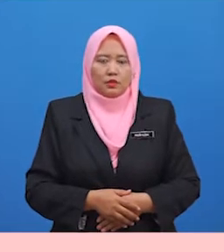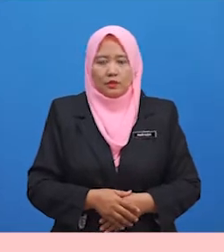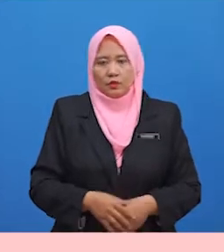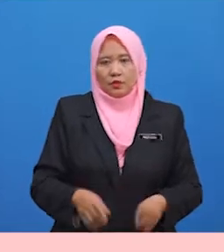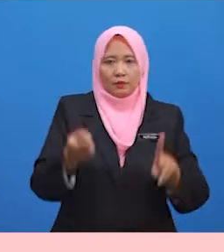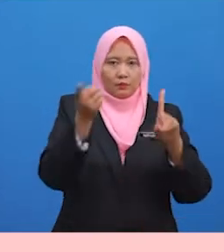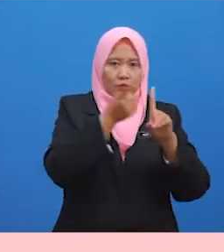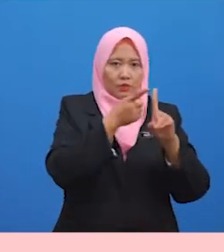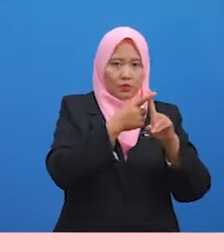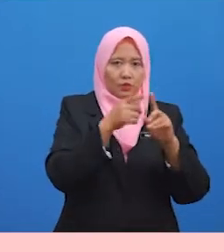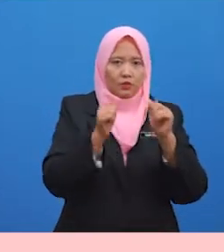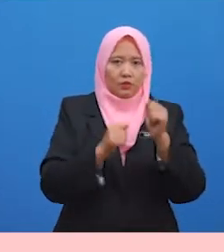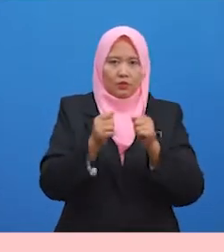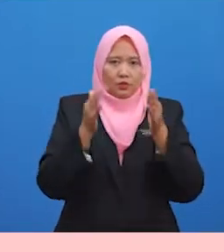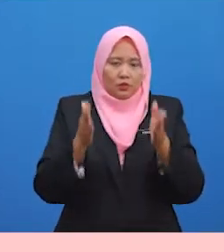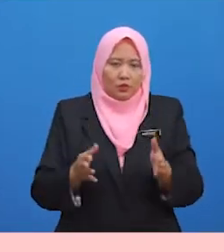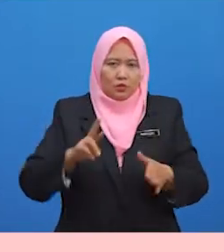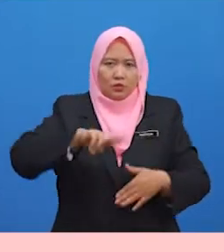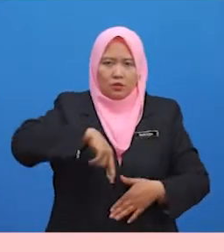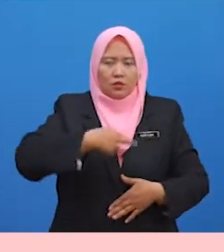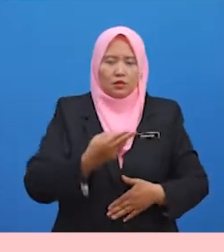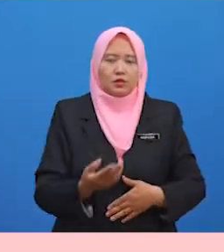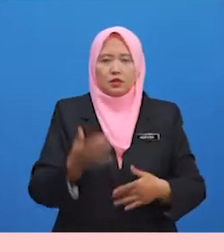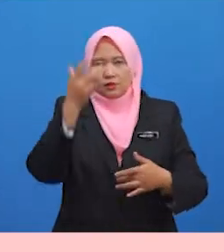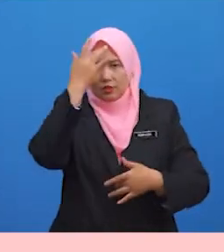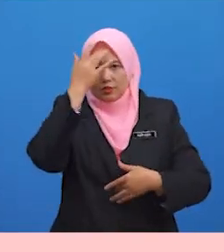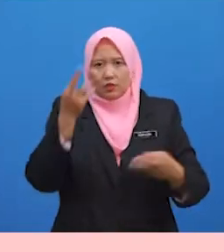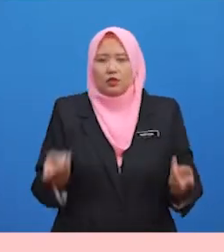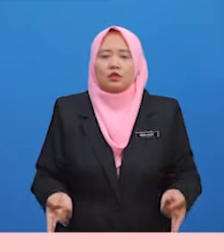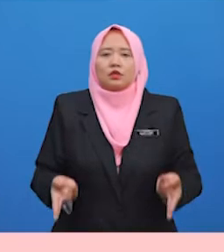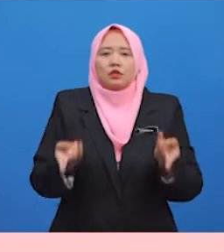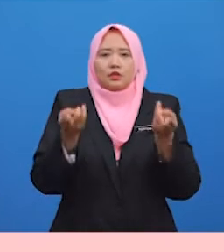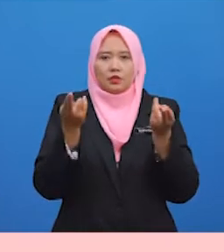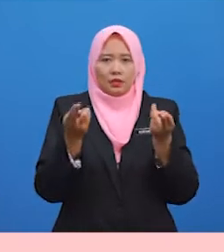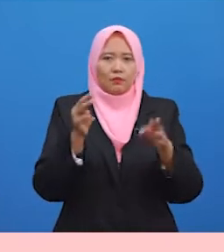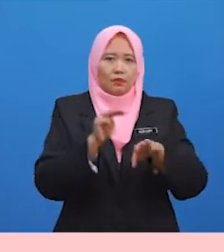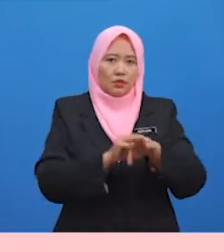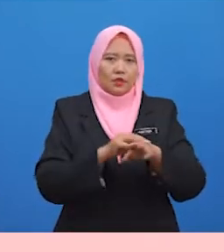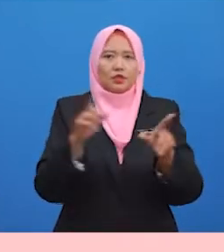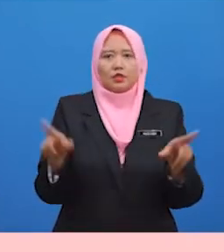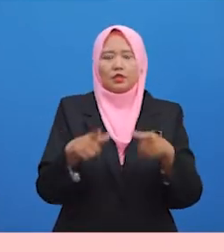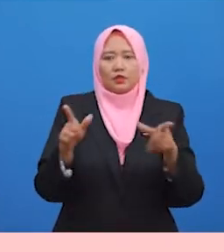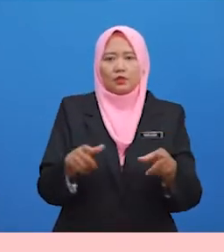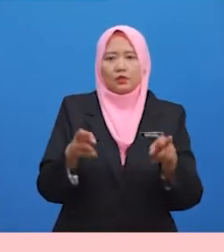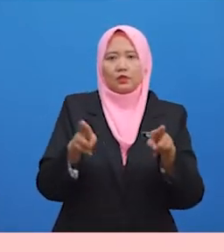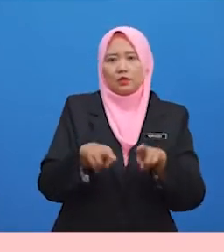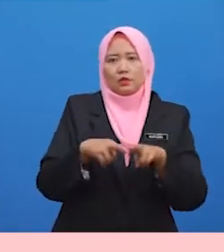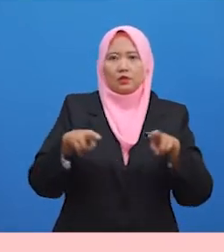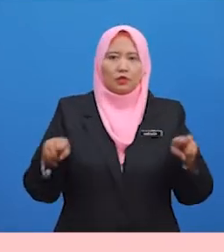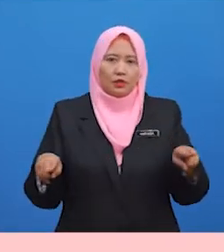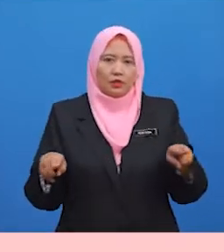semasa di peringkat pertama, atlet akan berasa sakit ringan semasa melakukan regangan di bahagian-bahagian